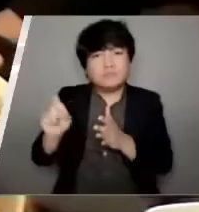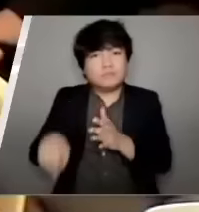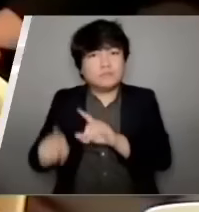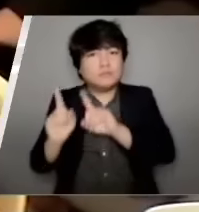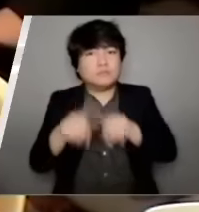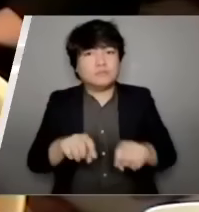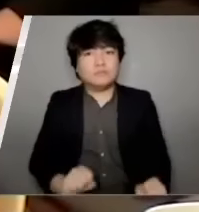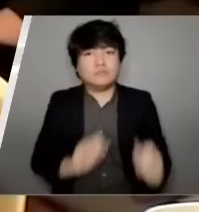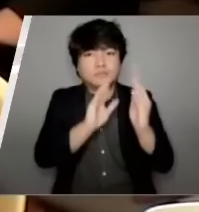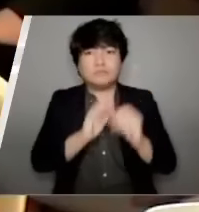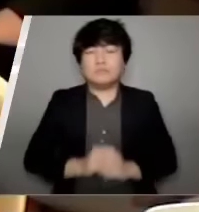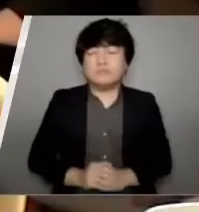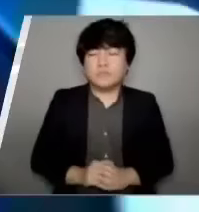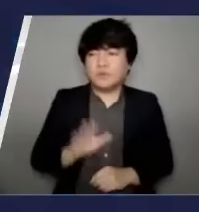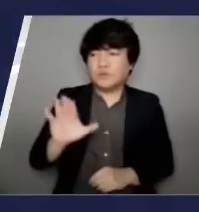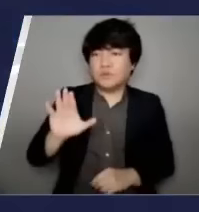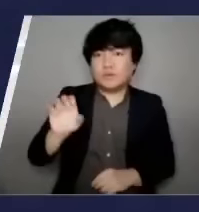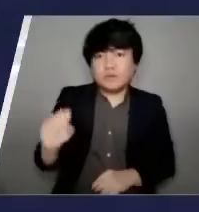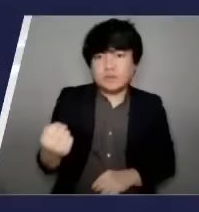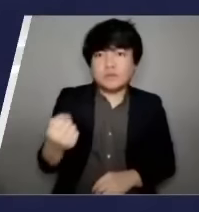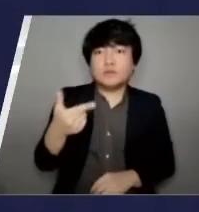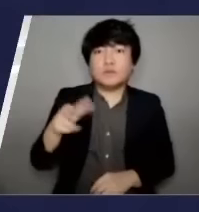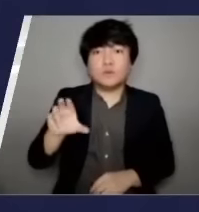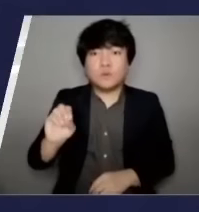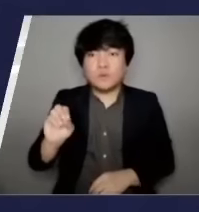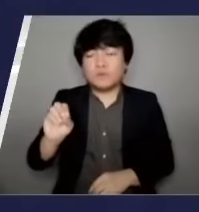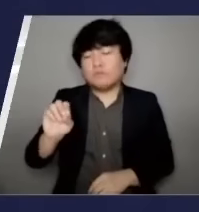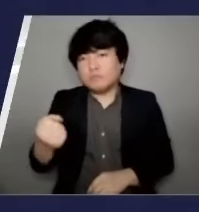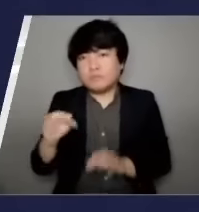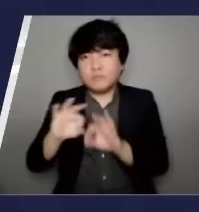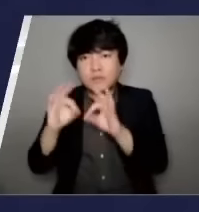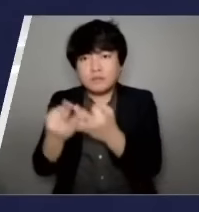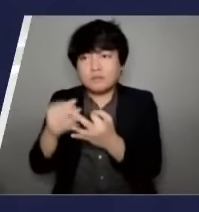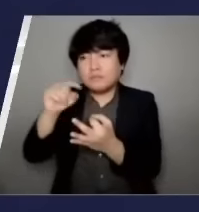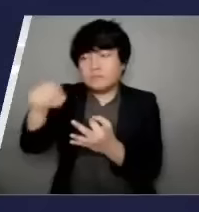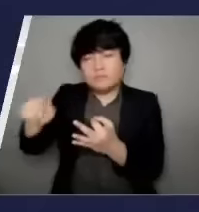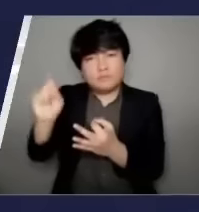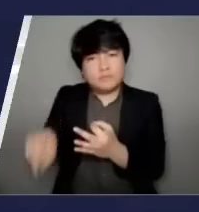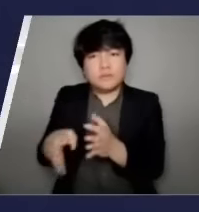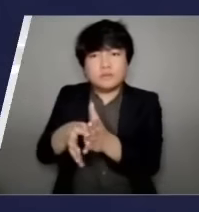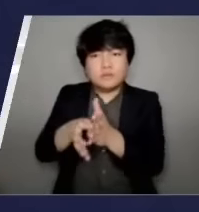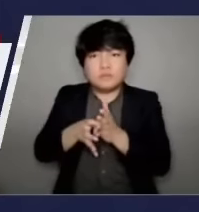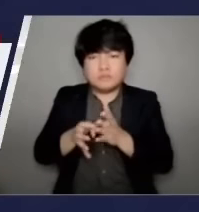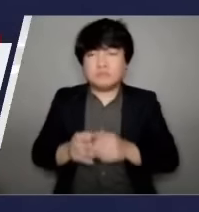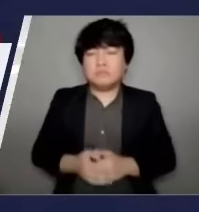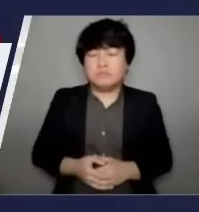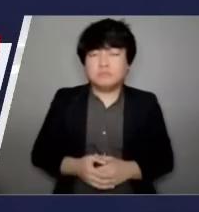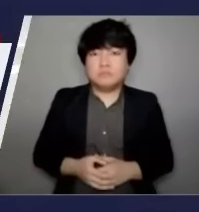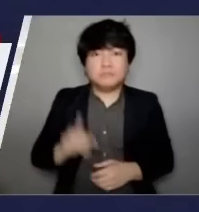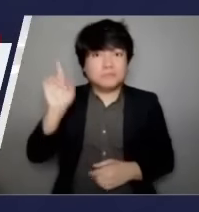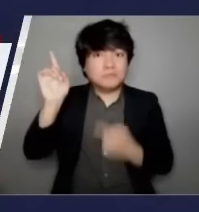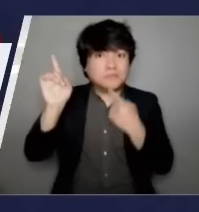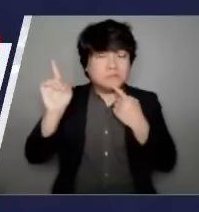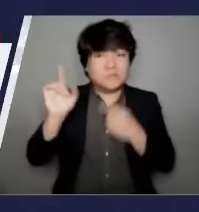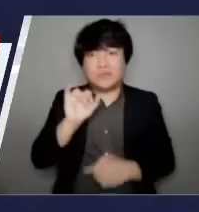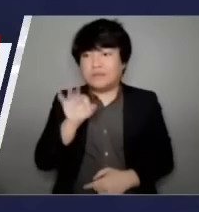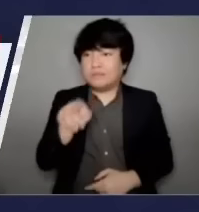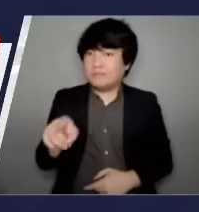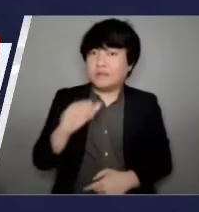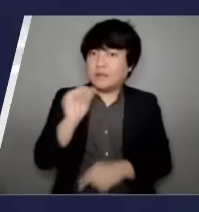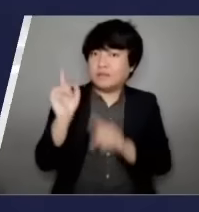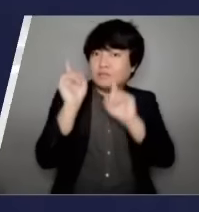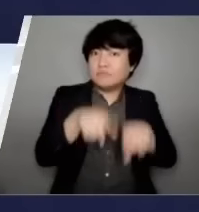Children si Go at kanyang mga kaanak. Kung hindi sila dadalo, nasa kamay ni Senator Risa kung siya'y magre-request na mag-issue ng warrant of